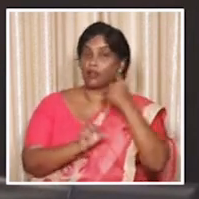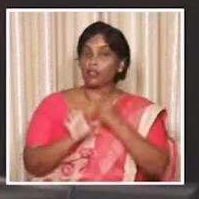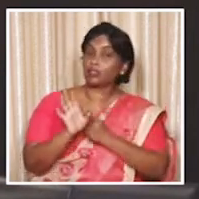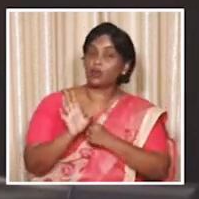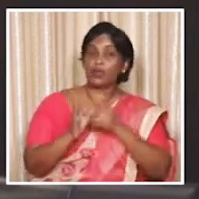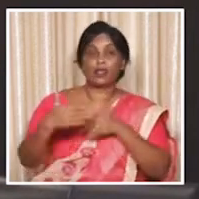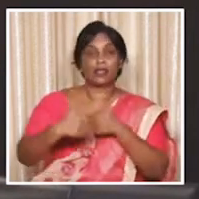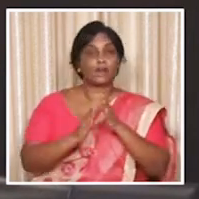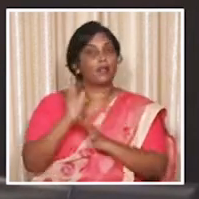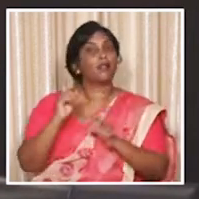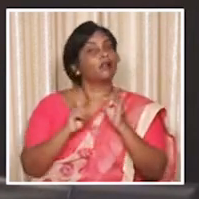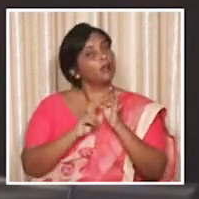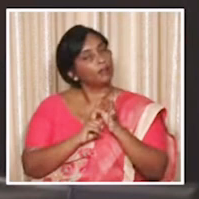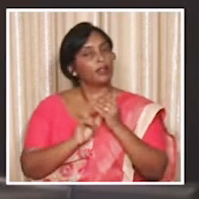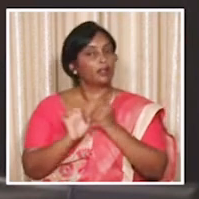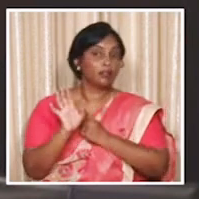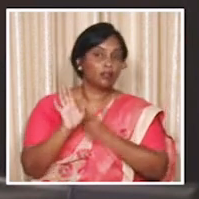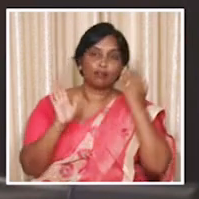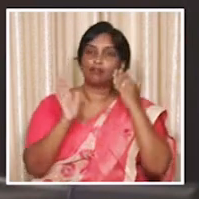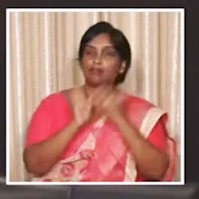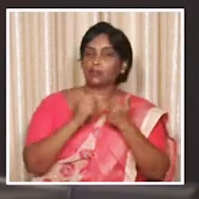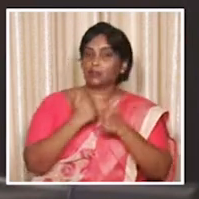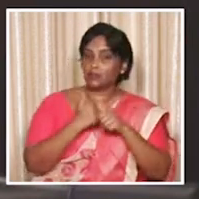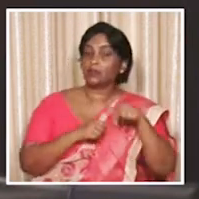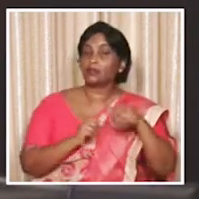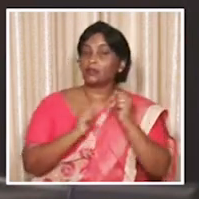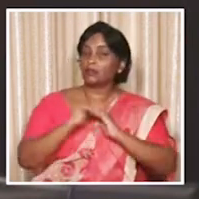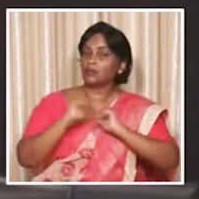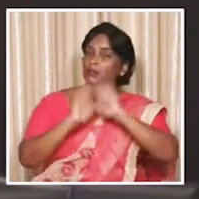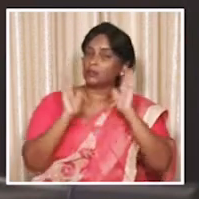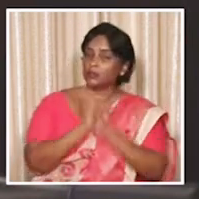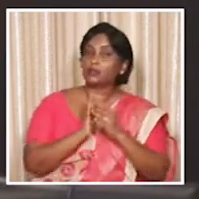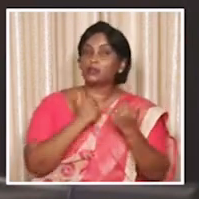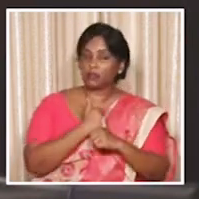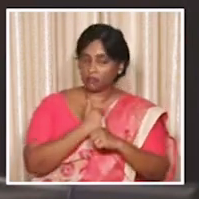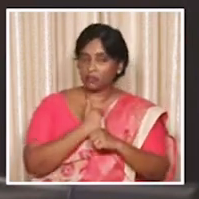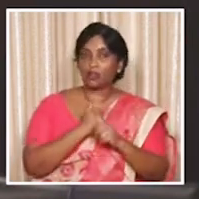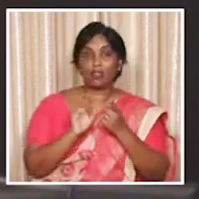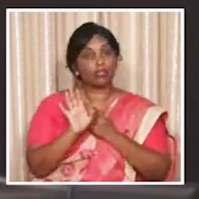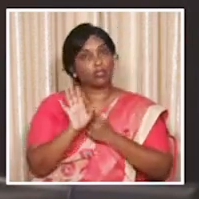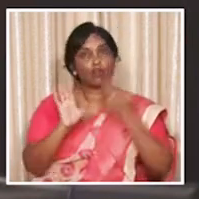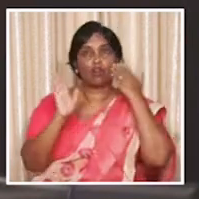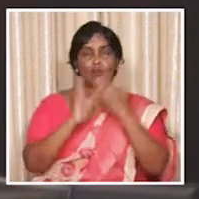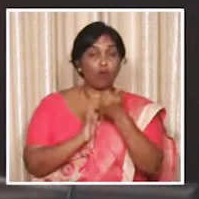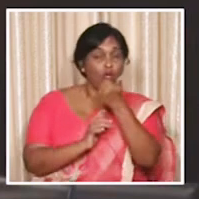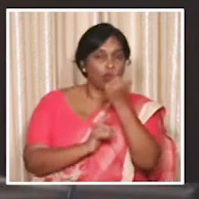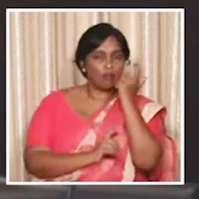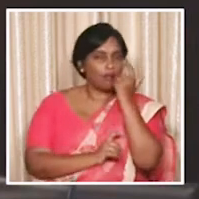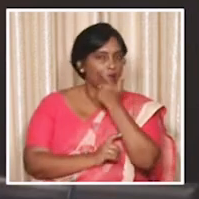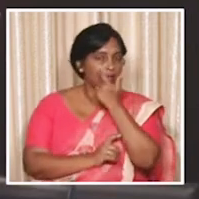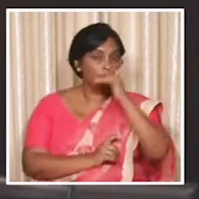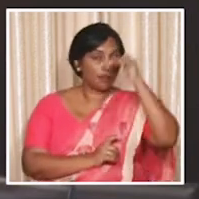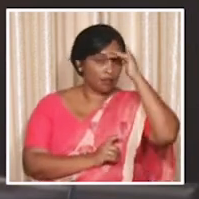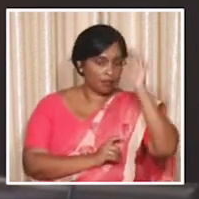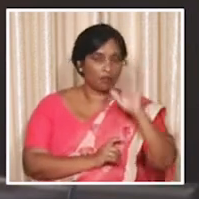කැබිනට් ඇමතිවරයා විදියට, තරුණ කටයුතු පිළිබඳ ඇමතිවරයා විදියට මේ කටයුතු සියල්ල සම්පාදනය කරපු, තරුණයින් පිළිබඳ හොඳ ඇහැක් තියෙන